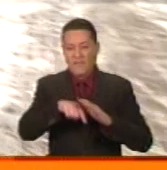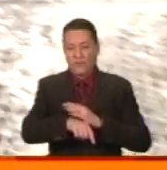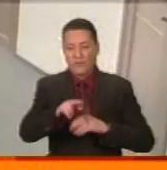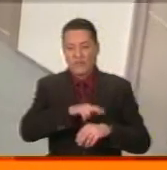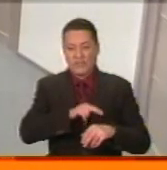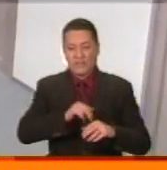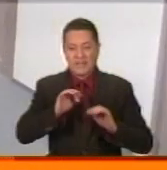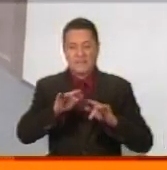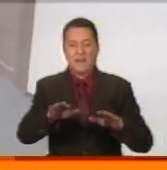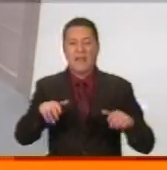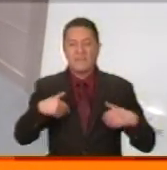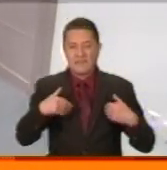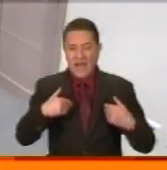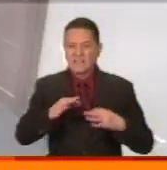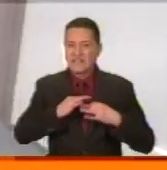справ.